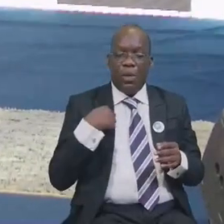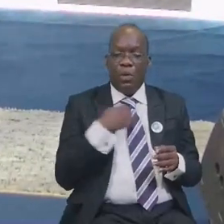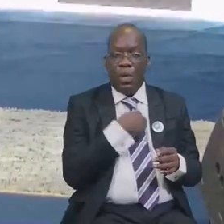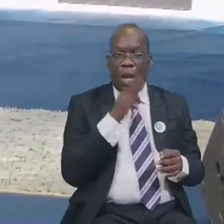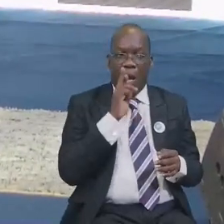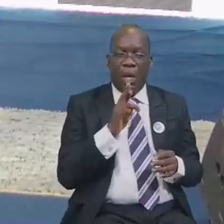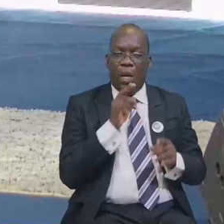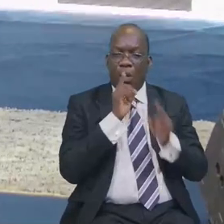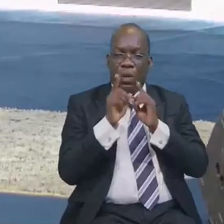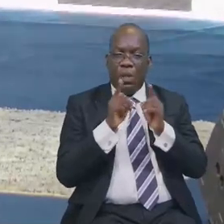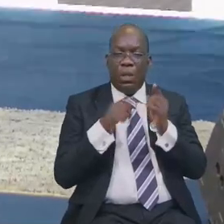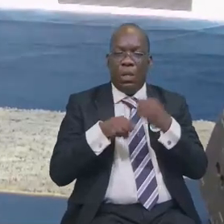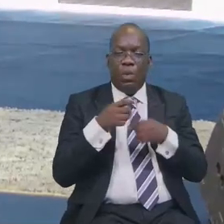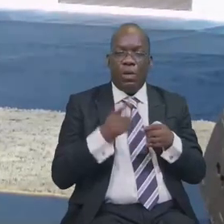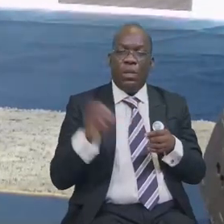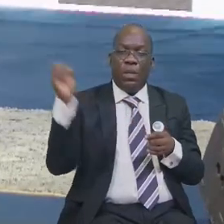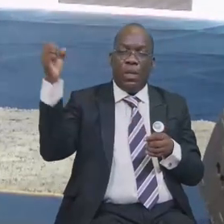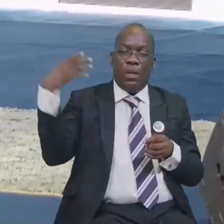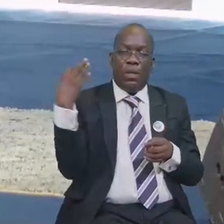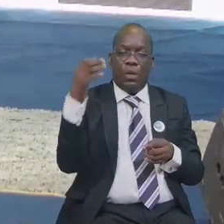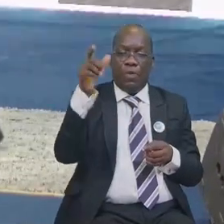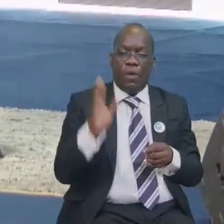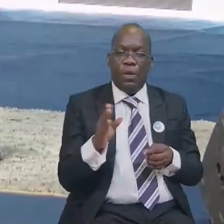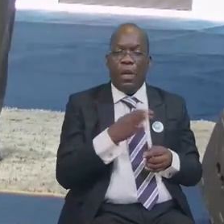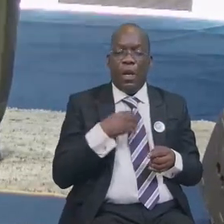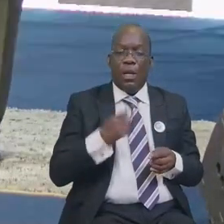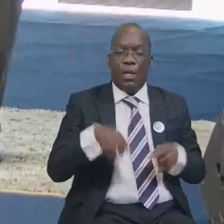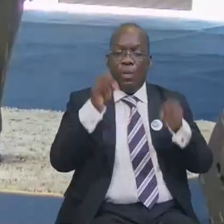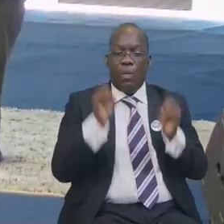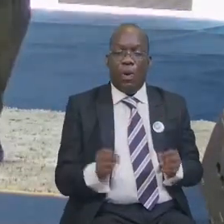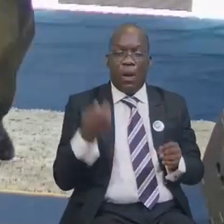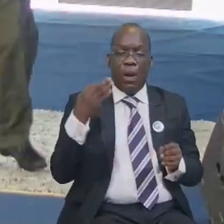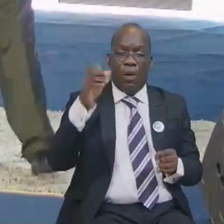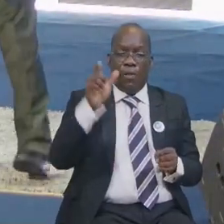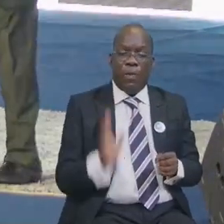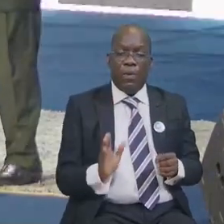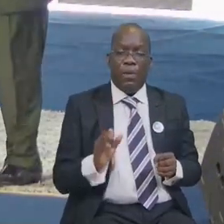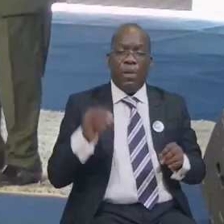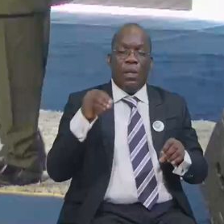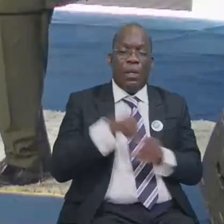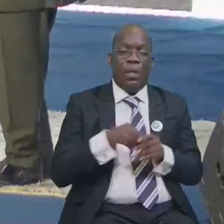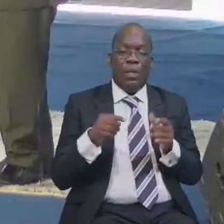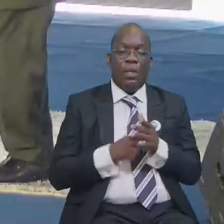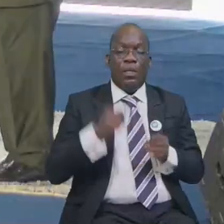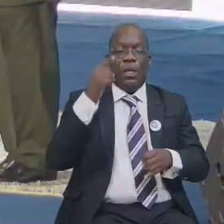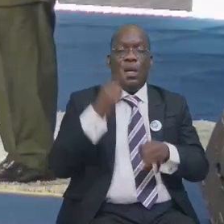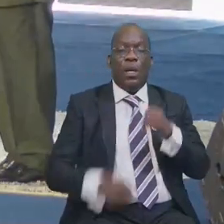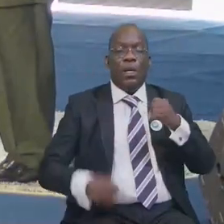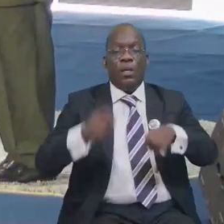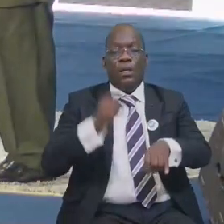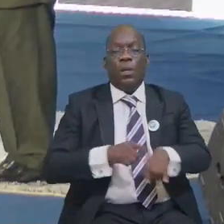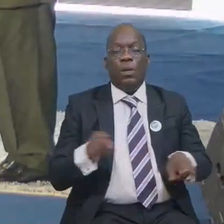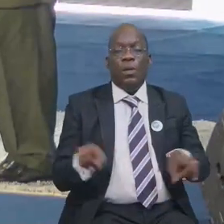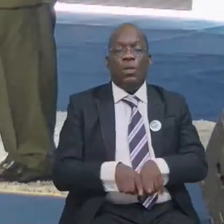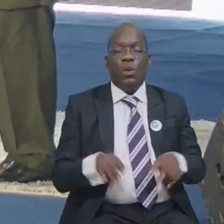de la grâce de Dieu, de la puissance de Dieu dans cette fin temps,